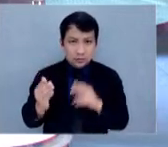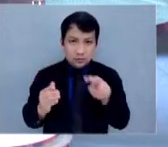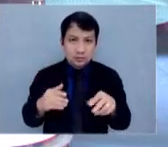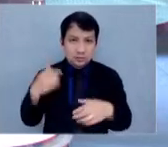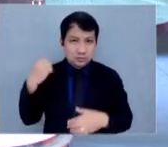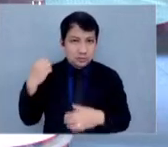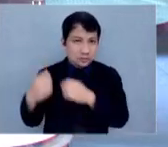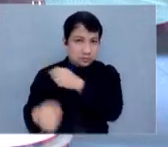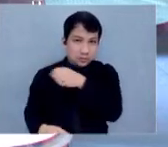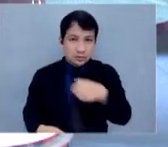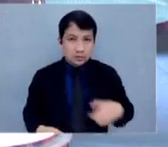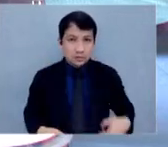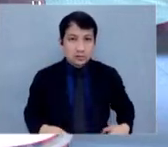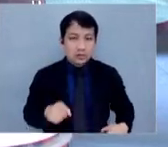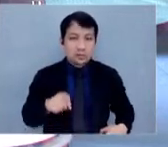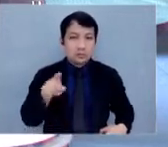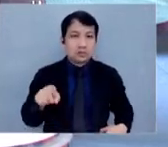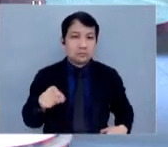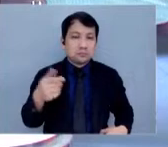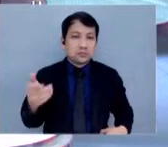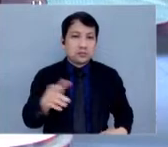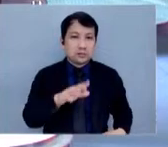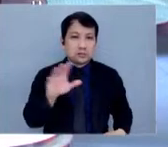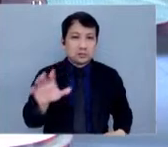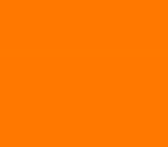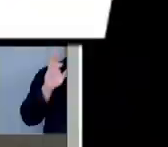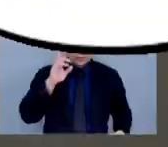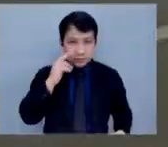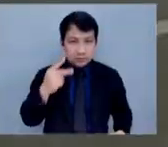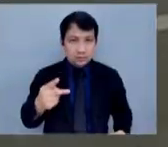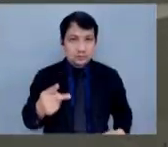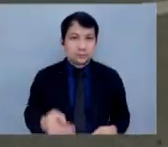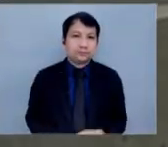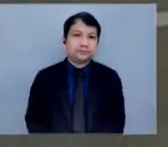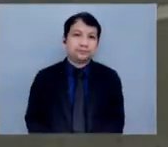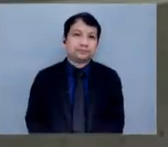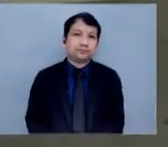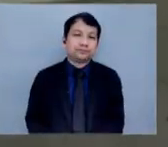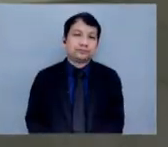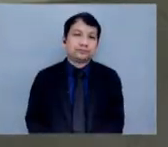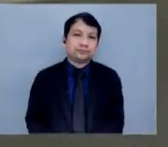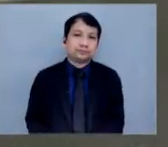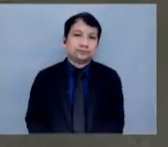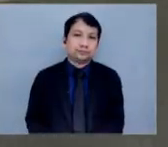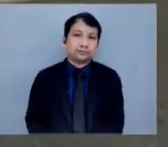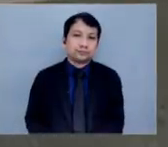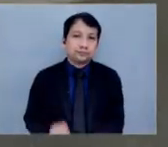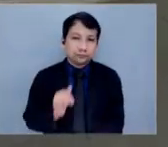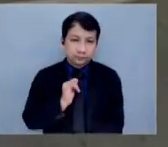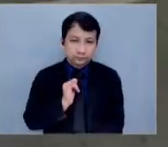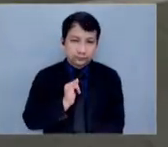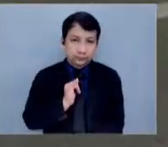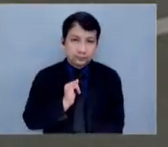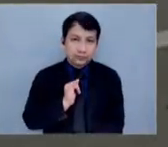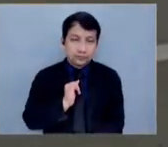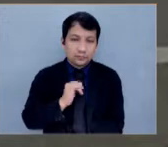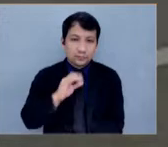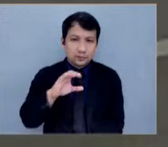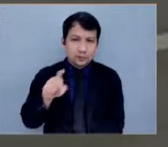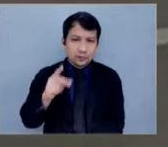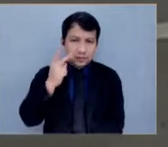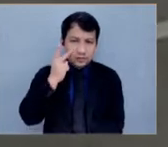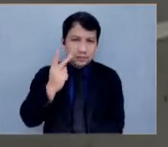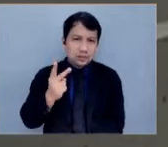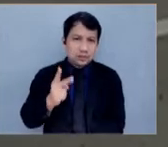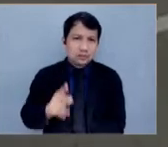Nasa frontline ang balitang yan, si Rainiel Pawit. Sa bodycam footage na ito nakuha sa Chicago, makikitang pinatigil